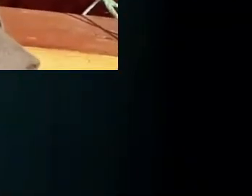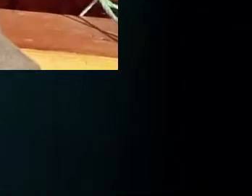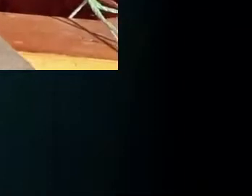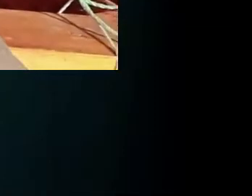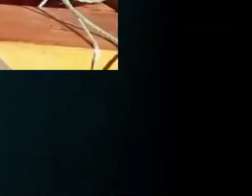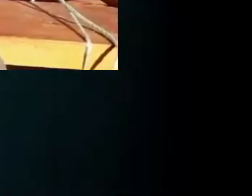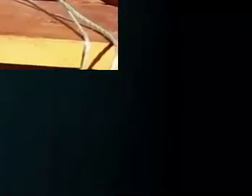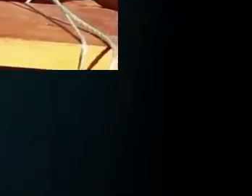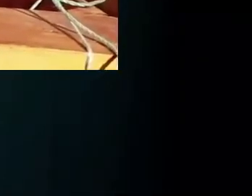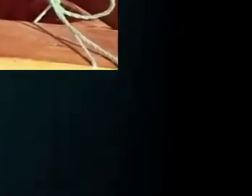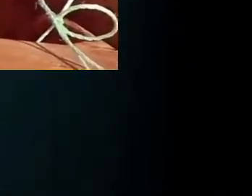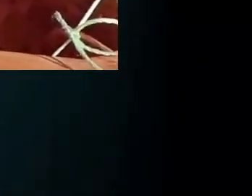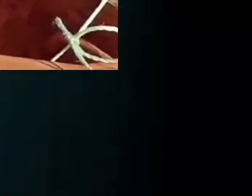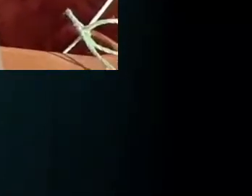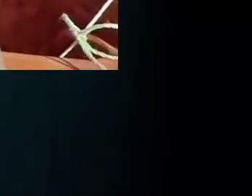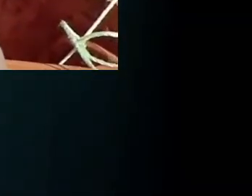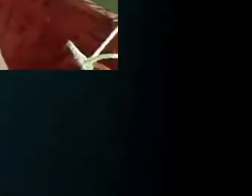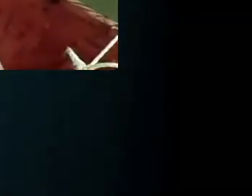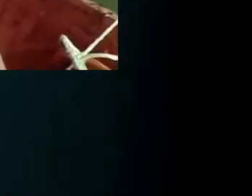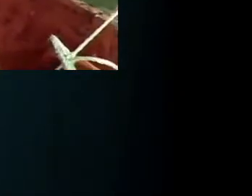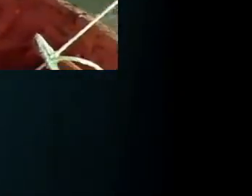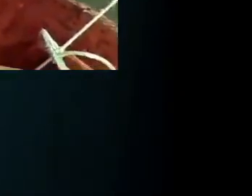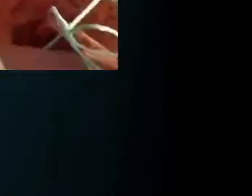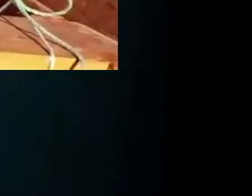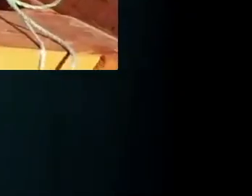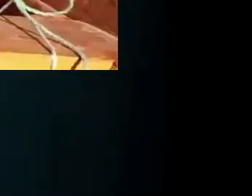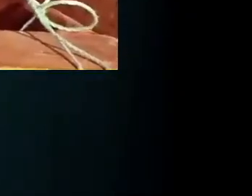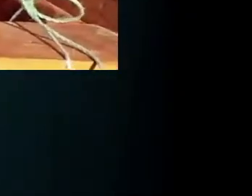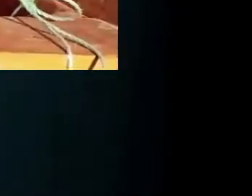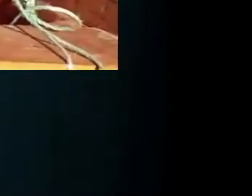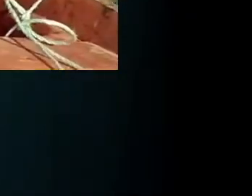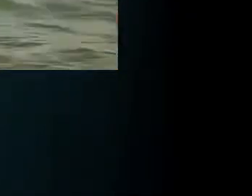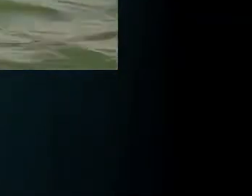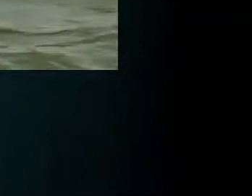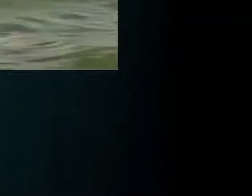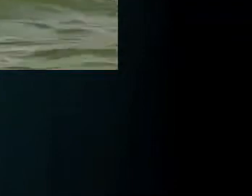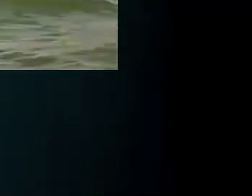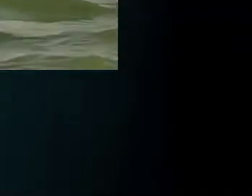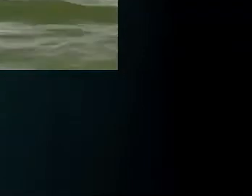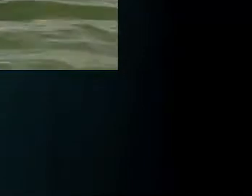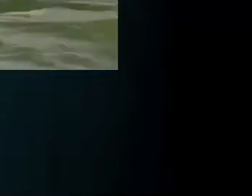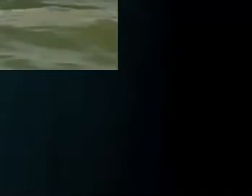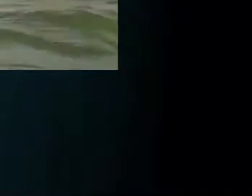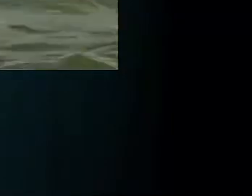دور بأهمية الزراعة لنشوء الحضارات.